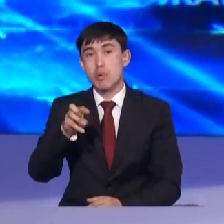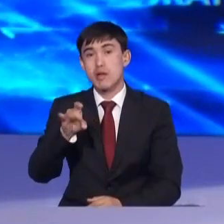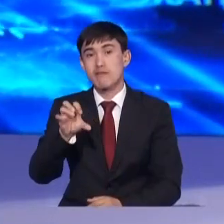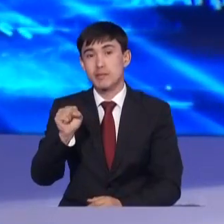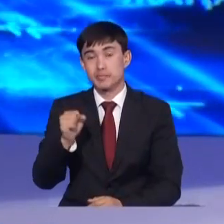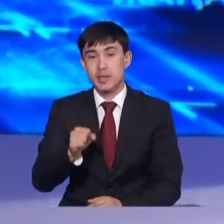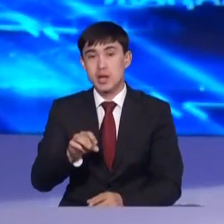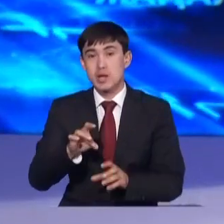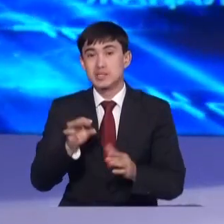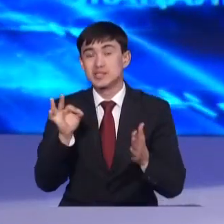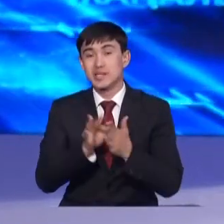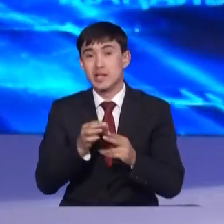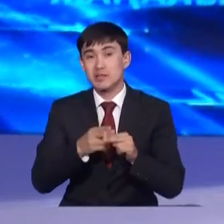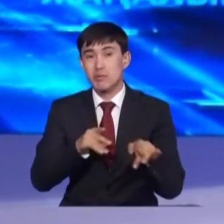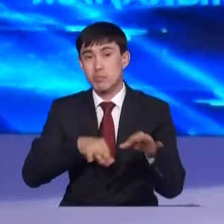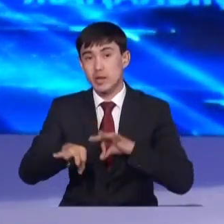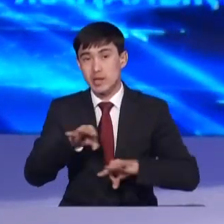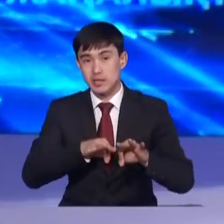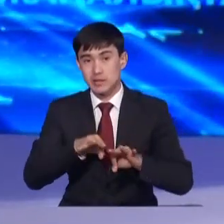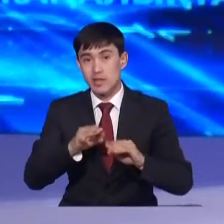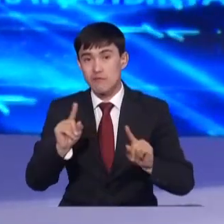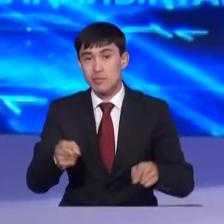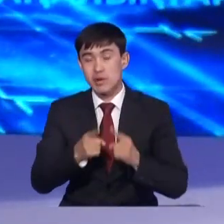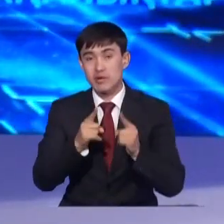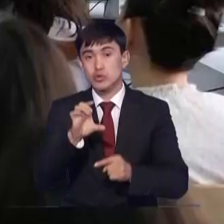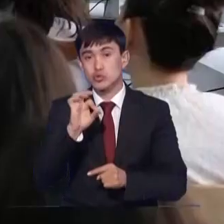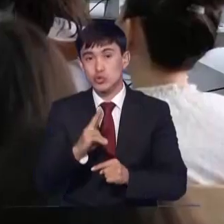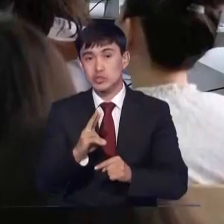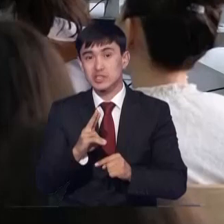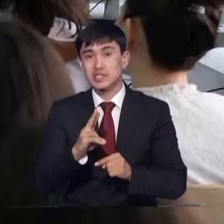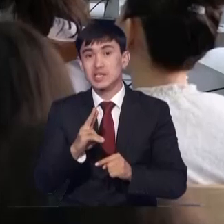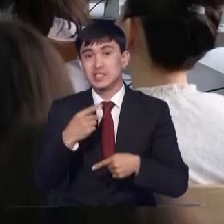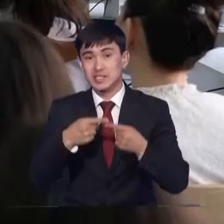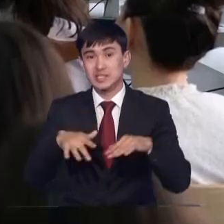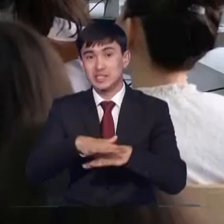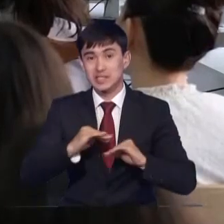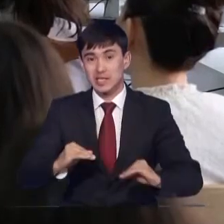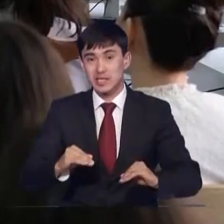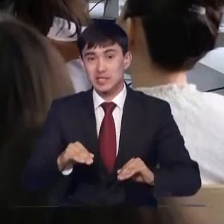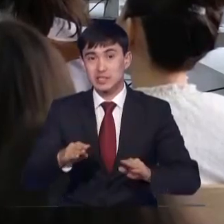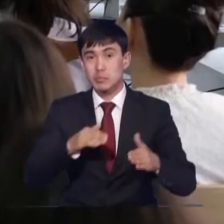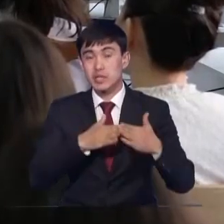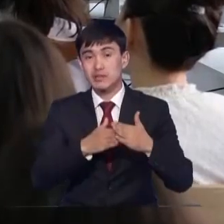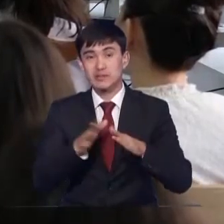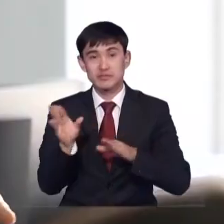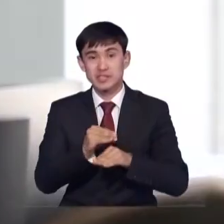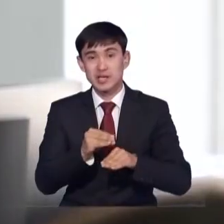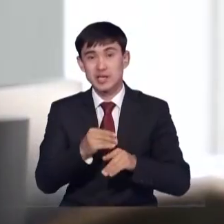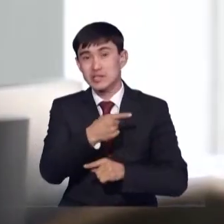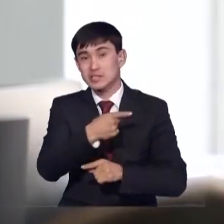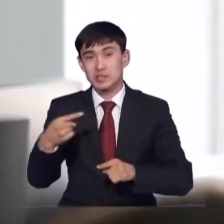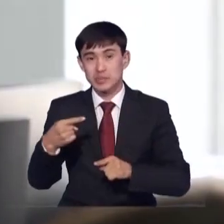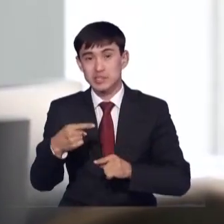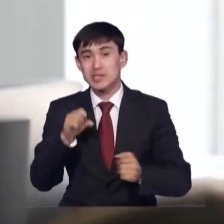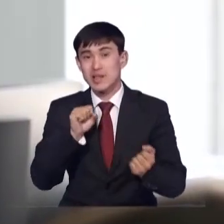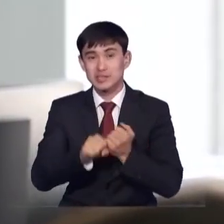Жумабаева напомним целью данного проекта является формирование социализации детей а также предотвращение всех видов